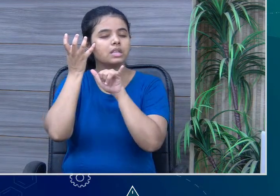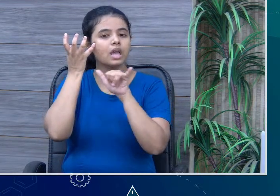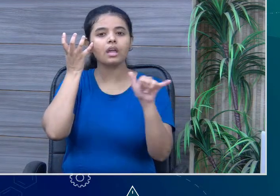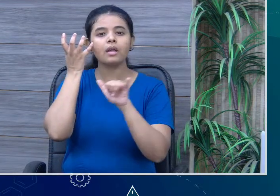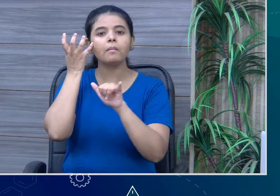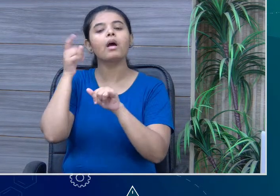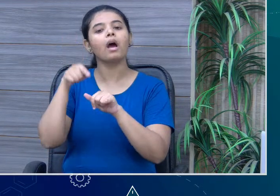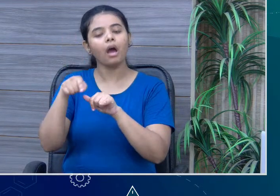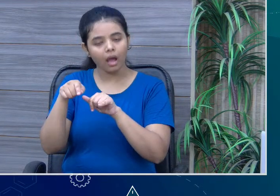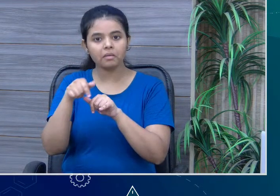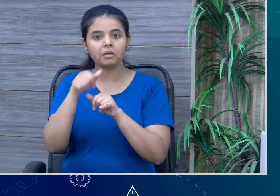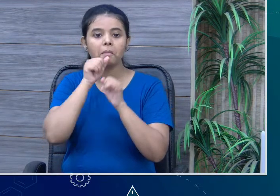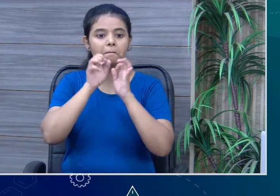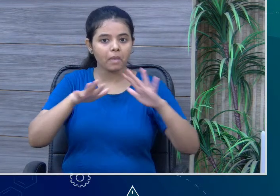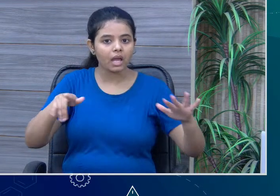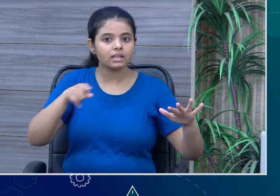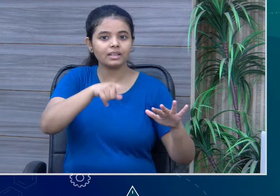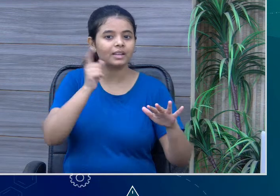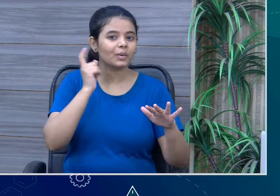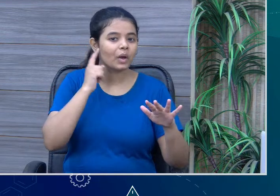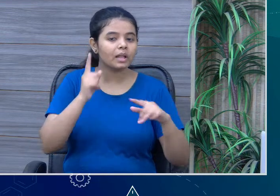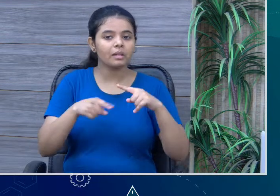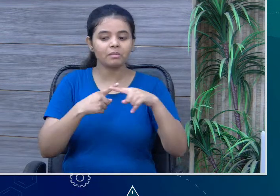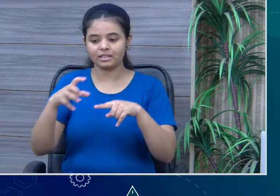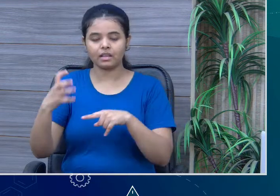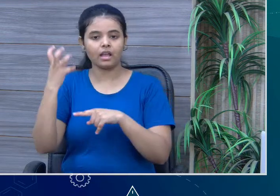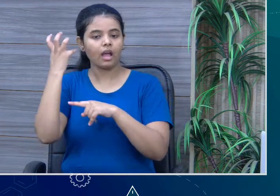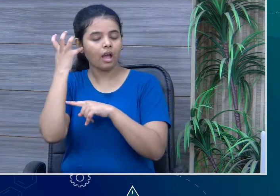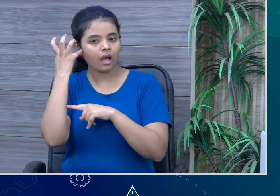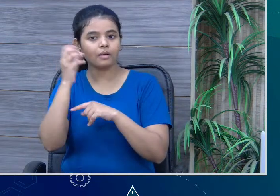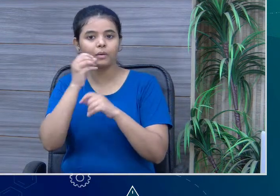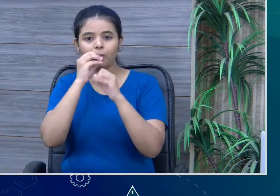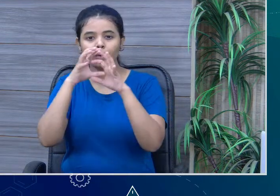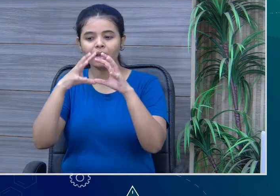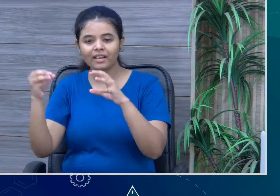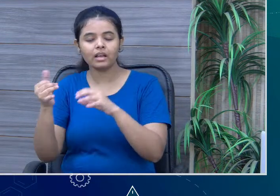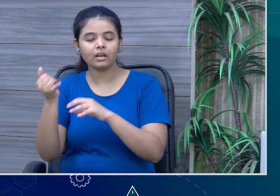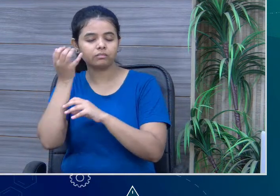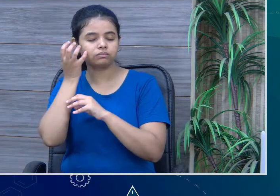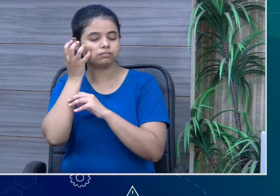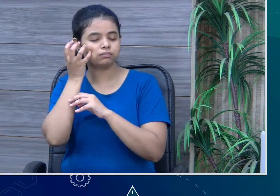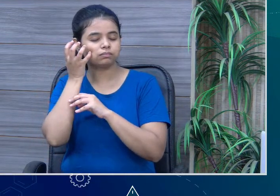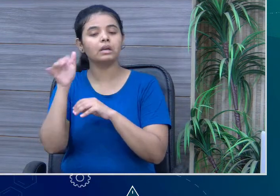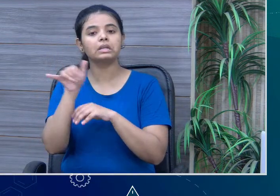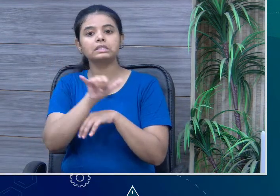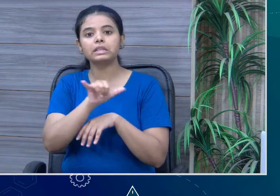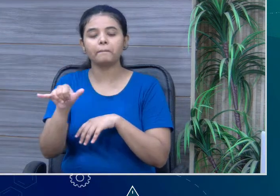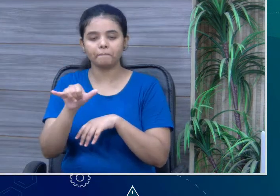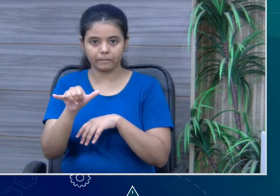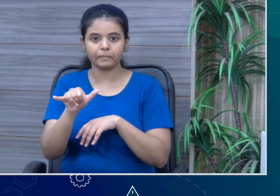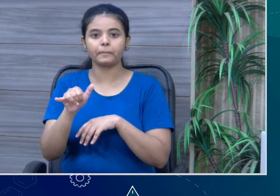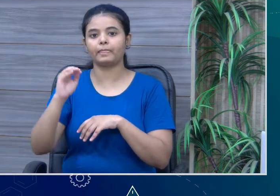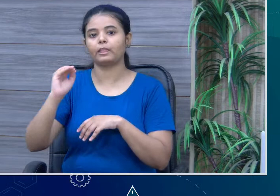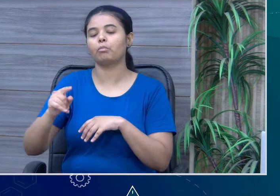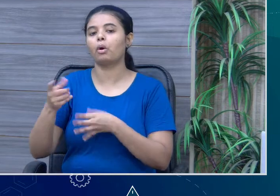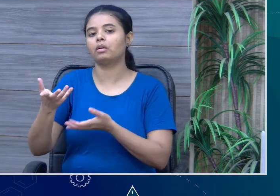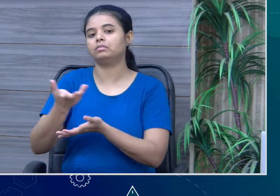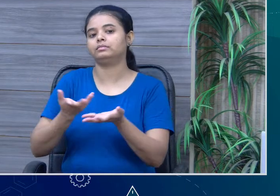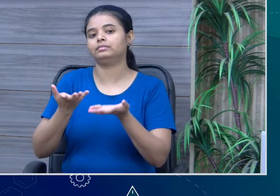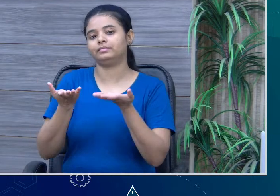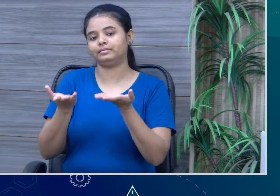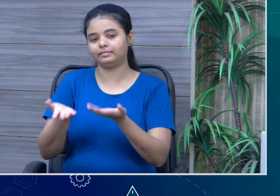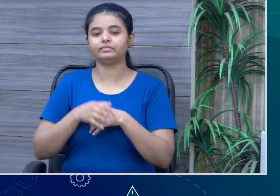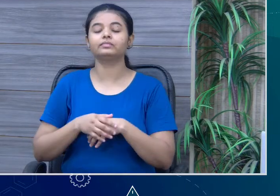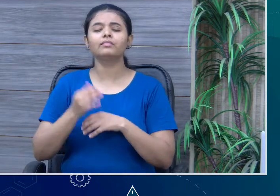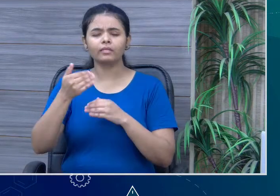So this was the sound wave which was the child was talking about in the whole poem. Okay. So let's talk about, अब हम